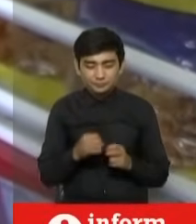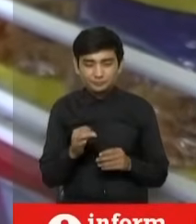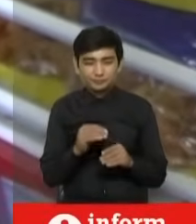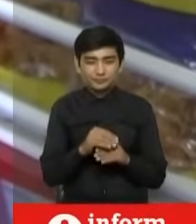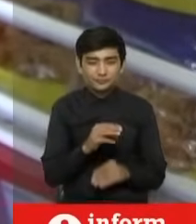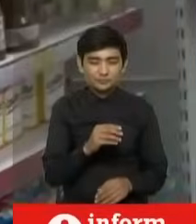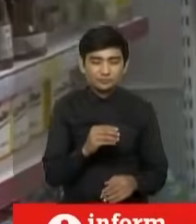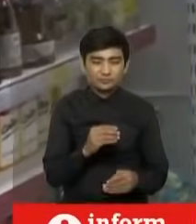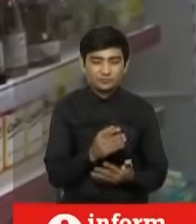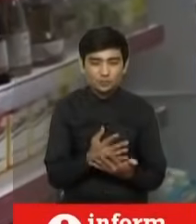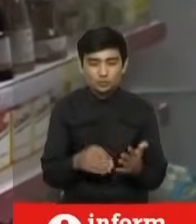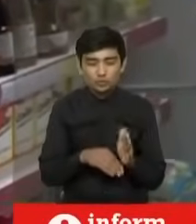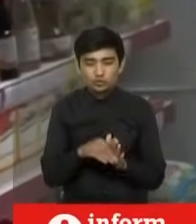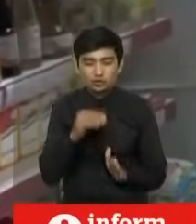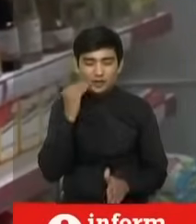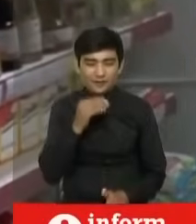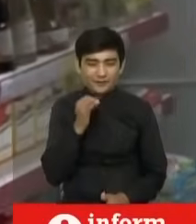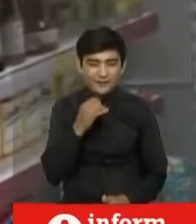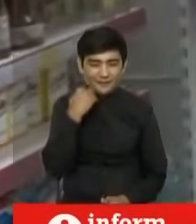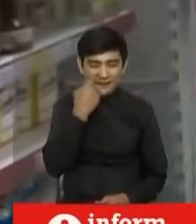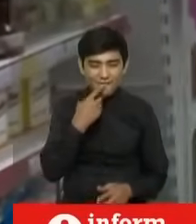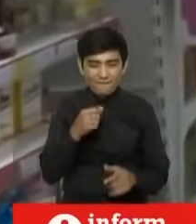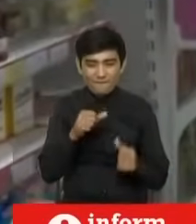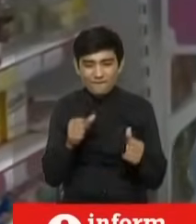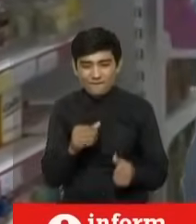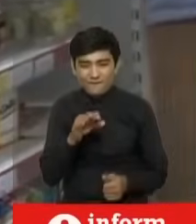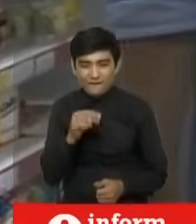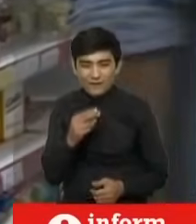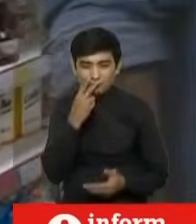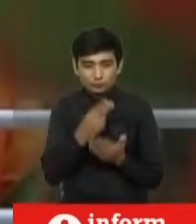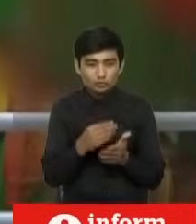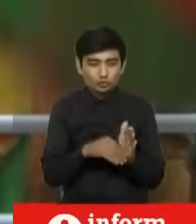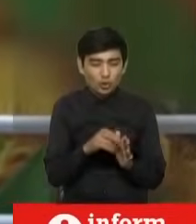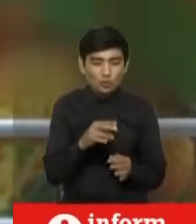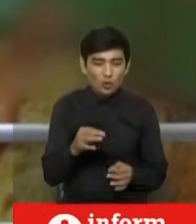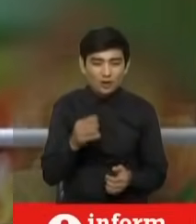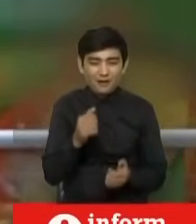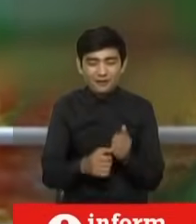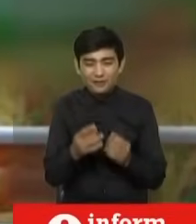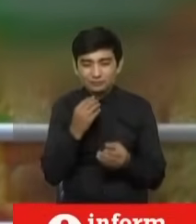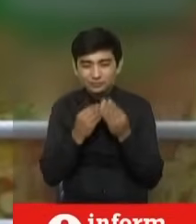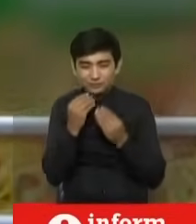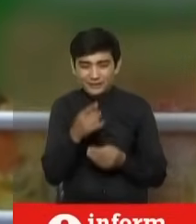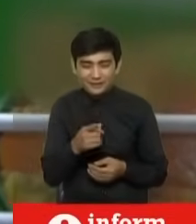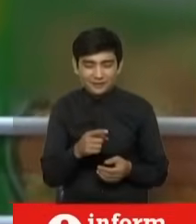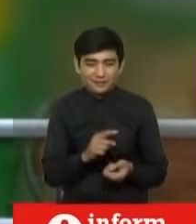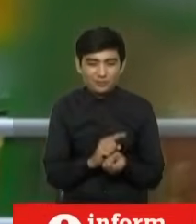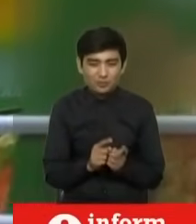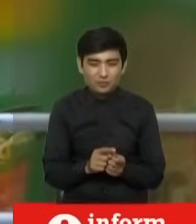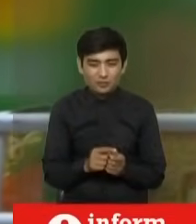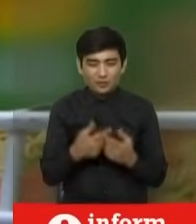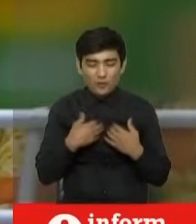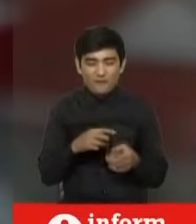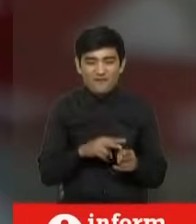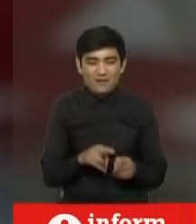помогают производителям улучшить качество и внешний вид продуктов. С другой, их чрезмерное употребление может нести риски для здоровья.